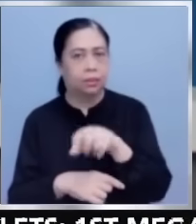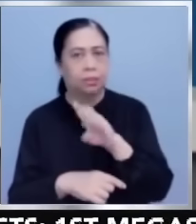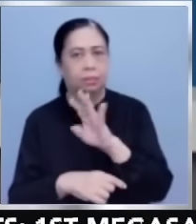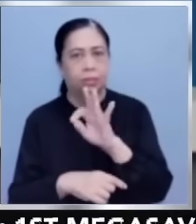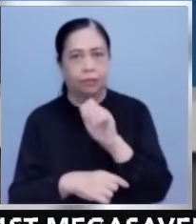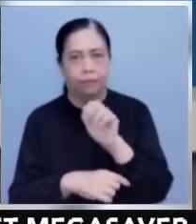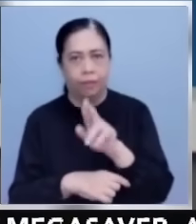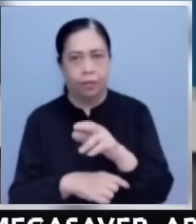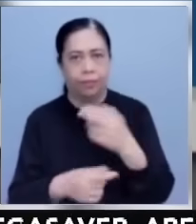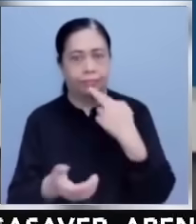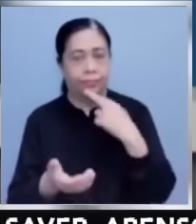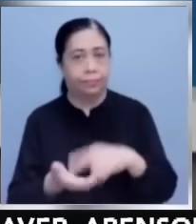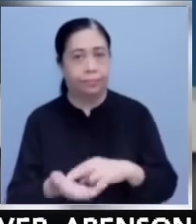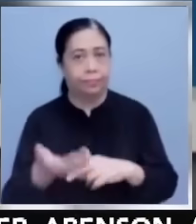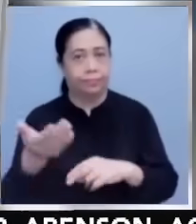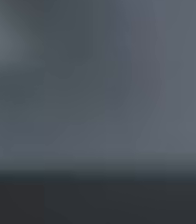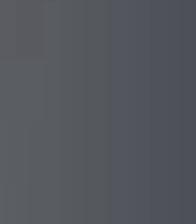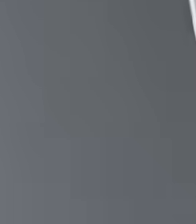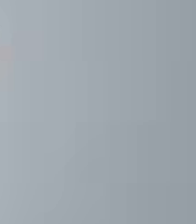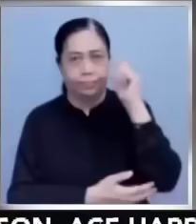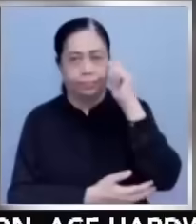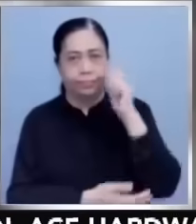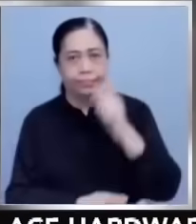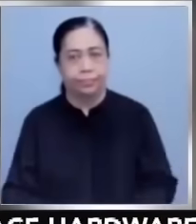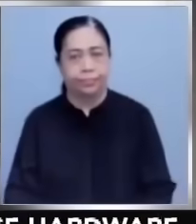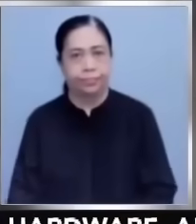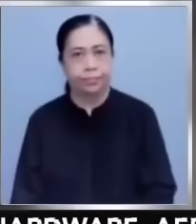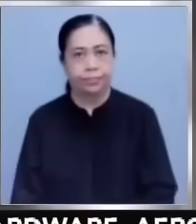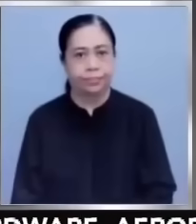Yan ang tinutukan ni Rafi Tima.